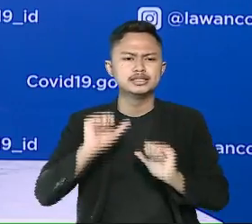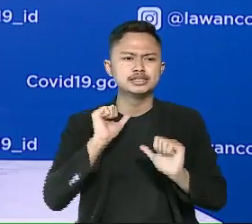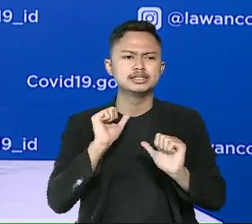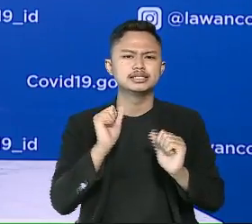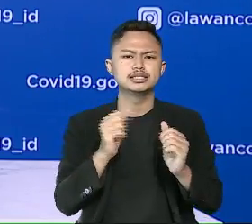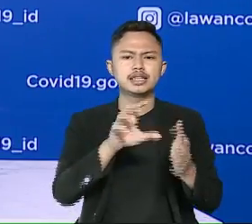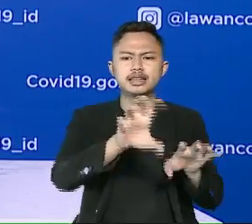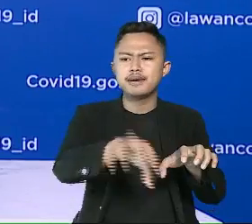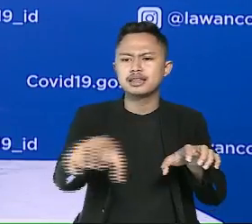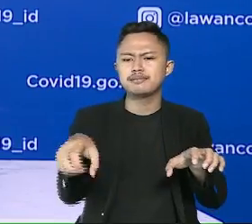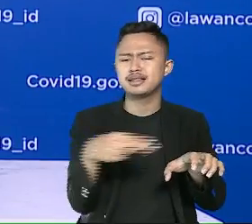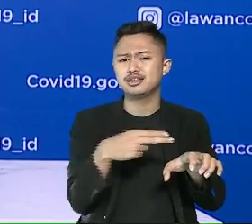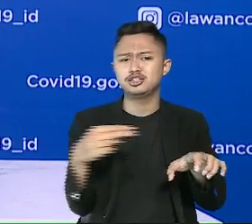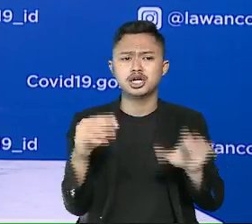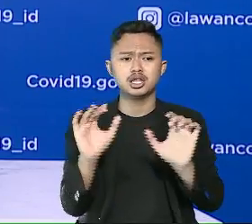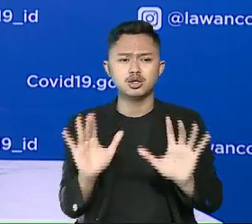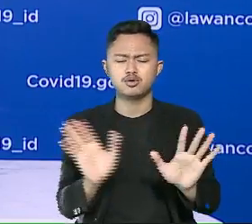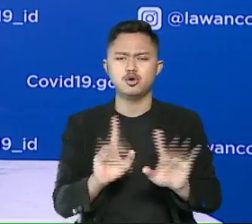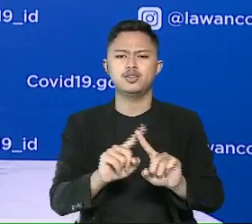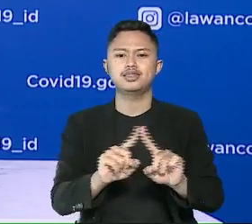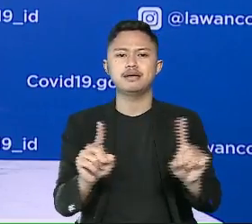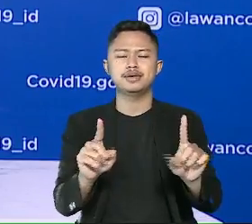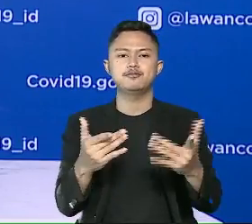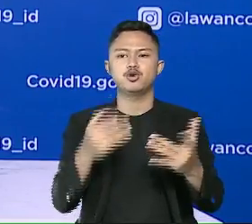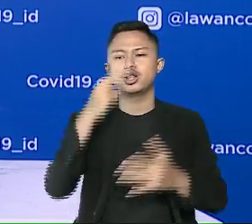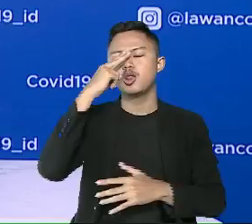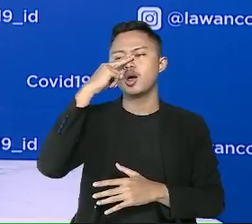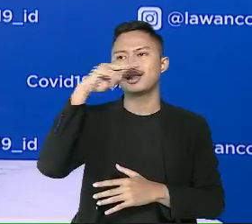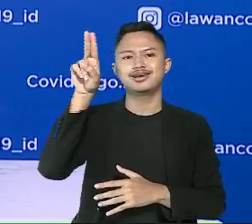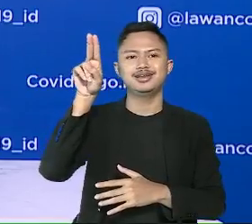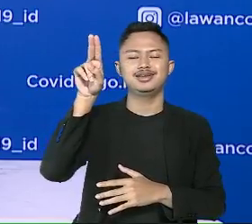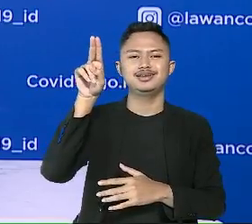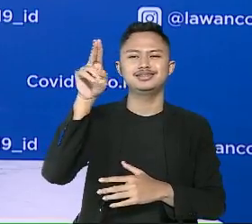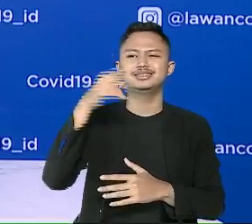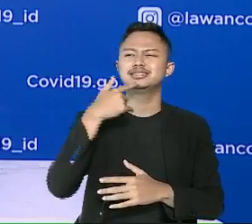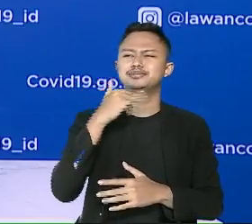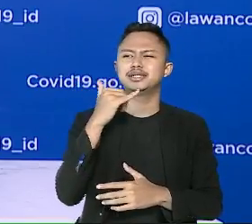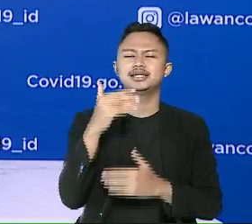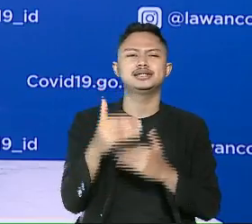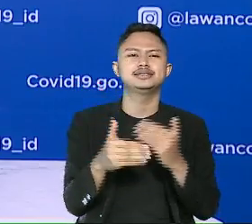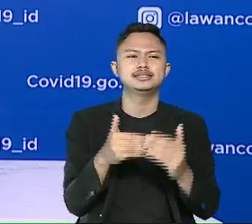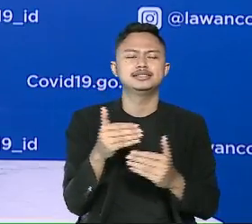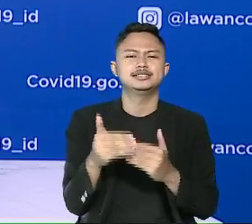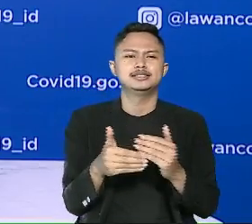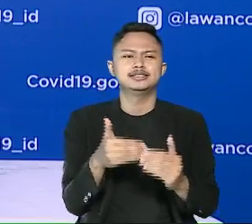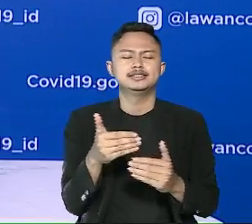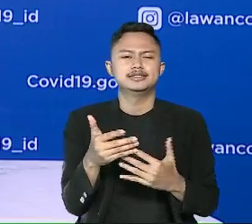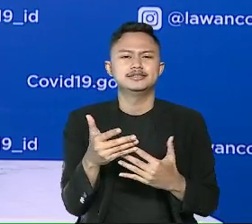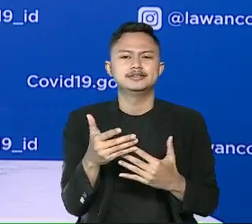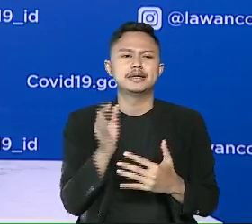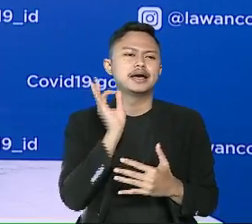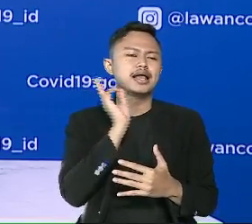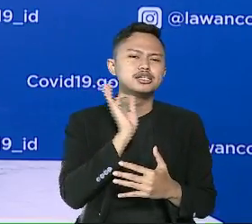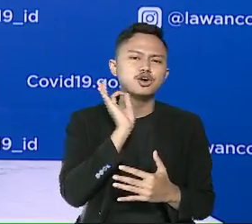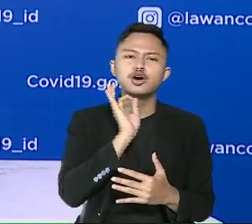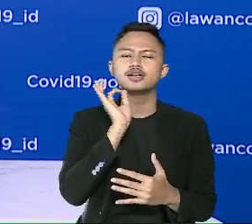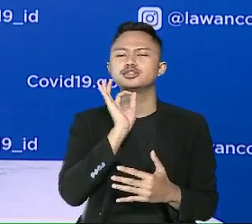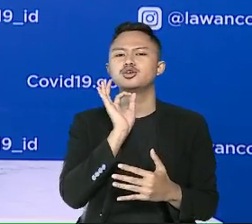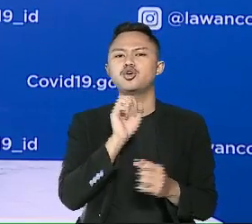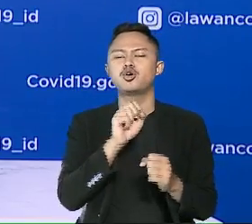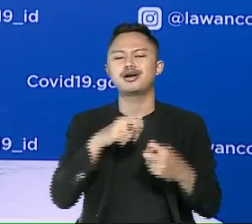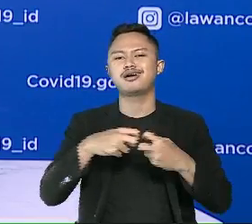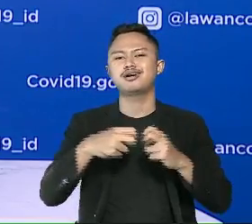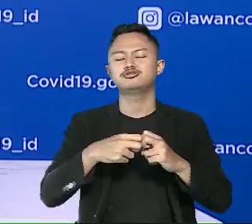antar wilayah di Indonesia, namun juga dari luar negeri, semakin meminimalisir potensi